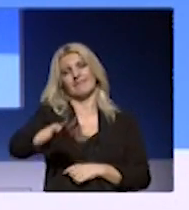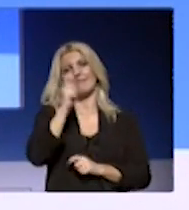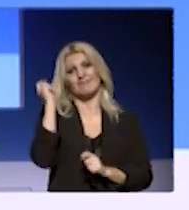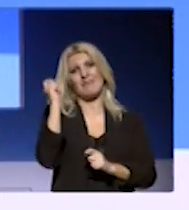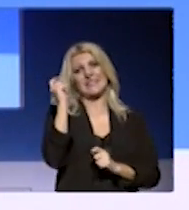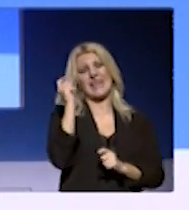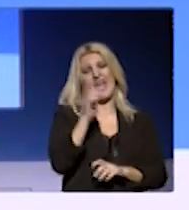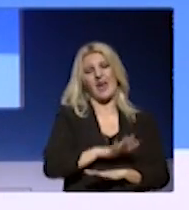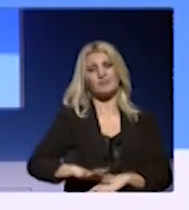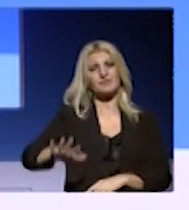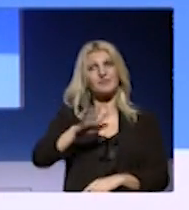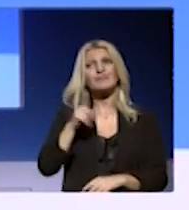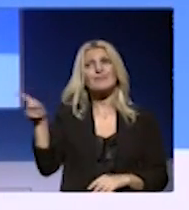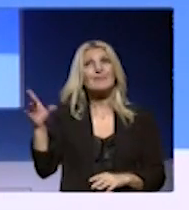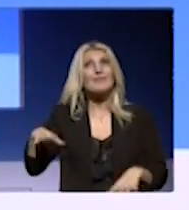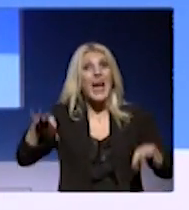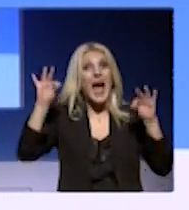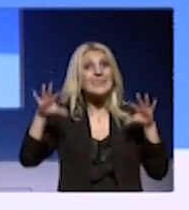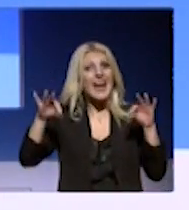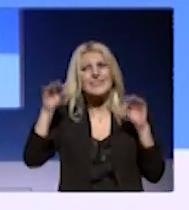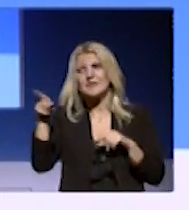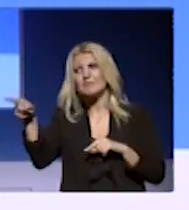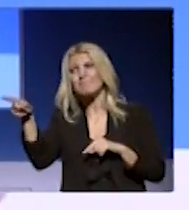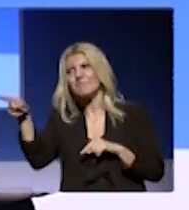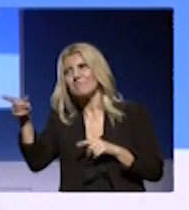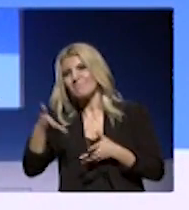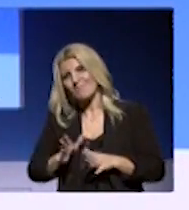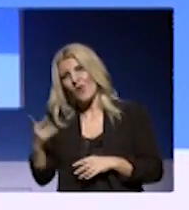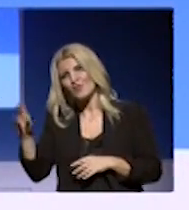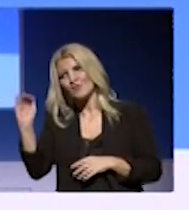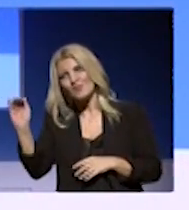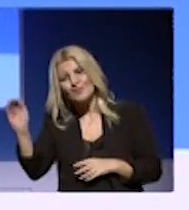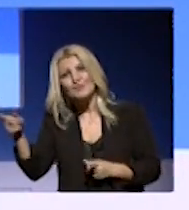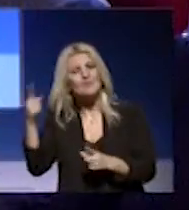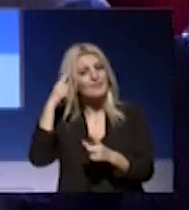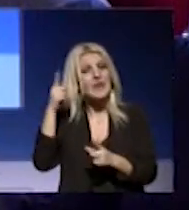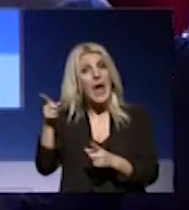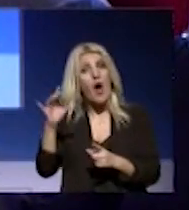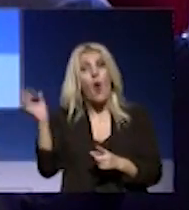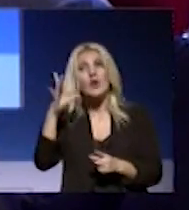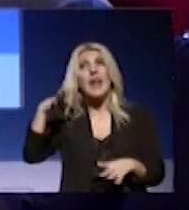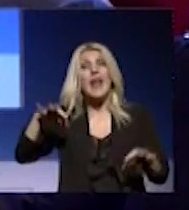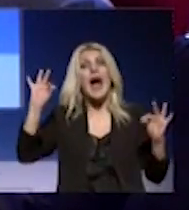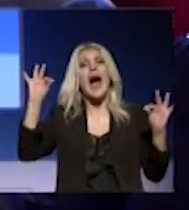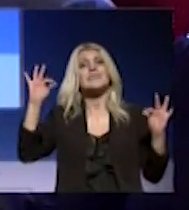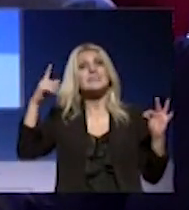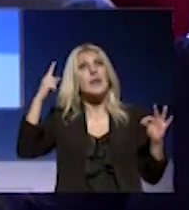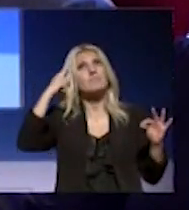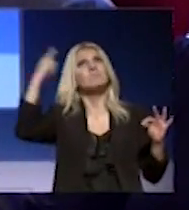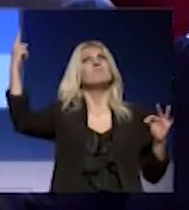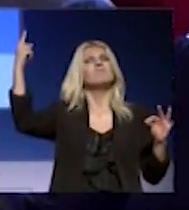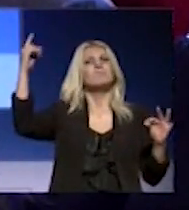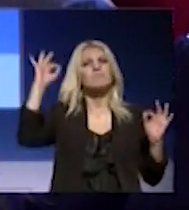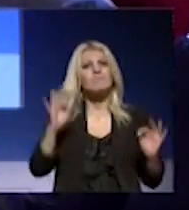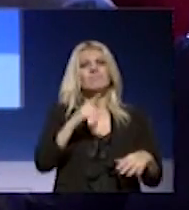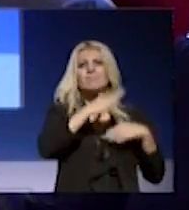του, αγαπητέ Αχιλέα, αγαπητή μου Κάρμεν, αγαπητέ Κωστή,